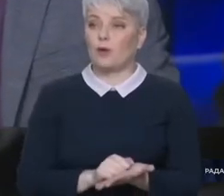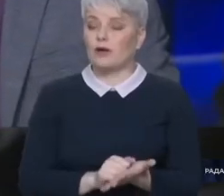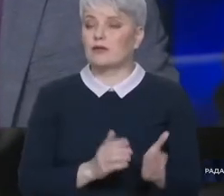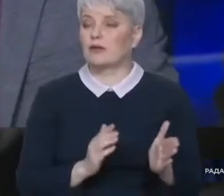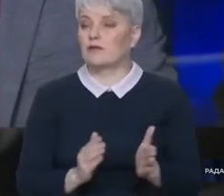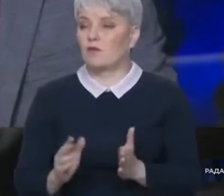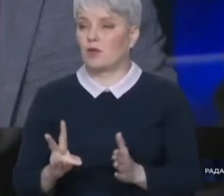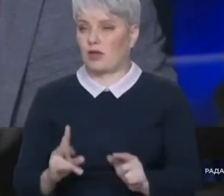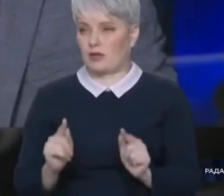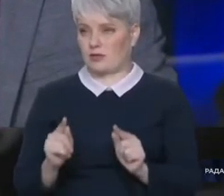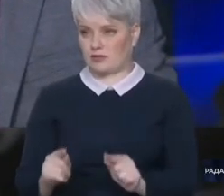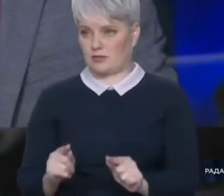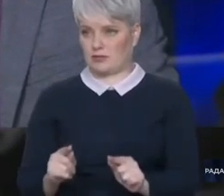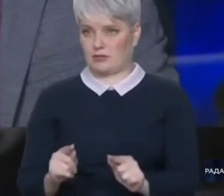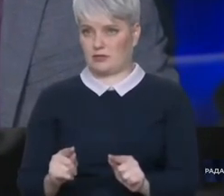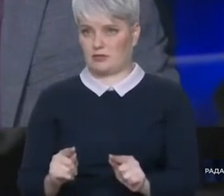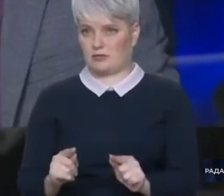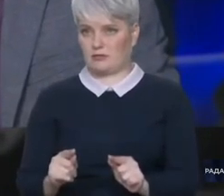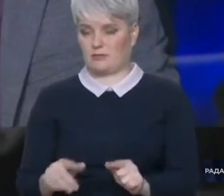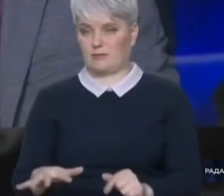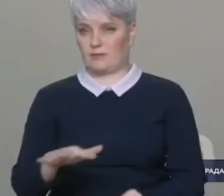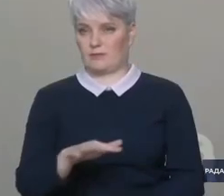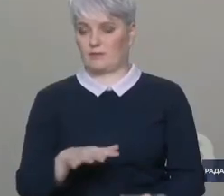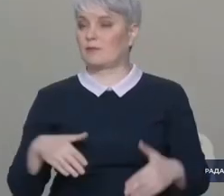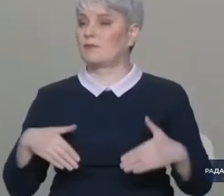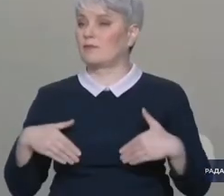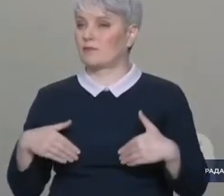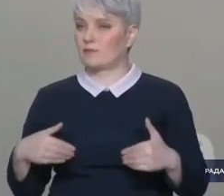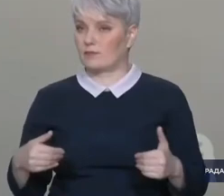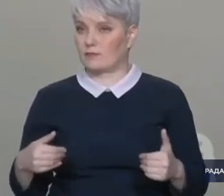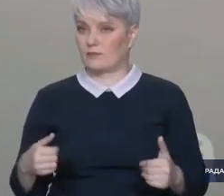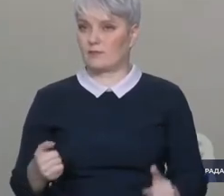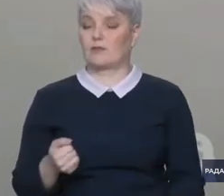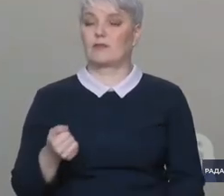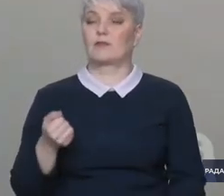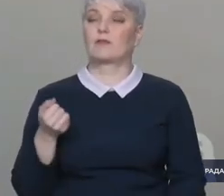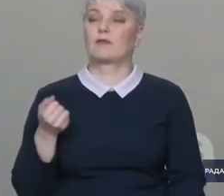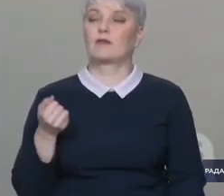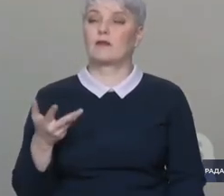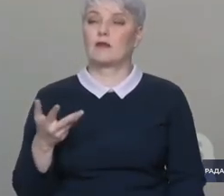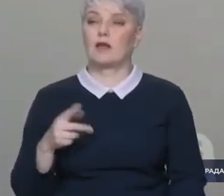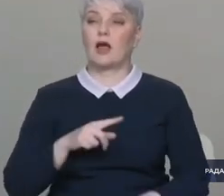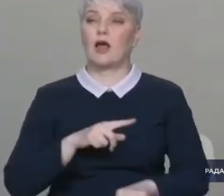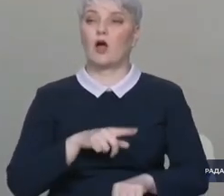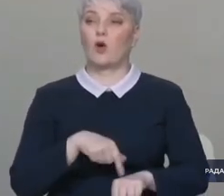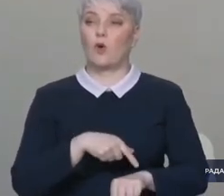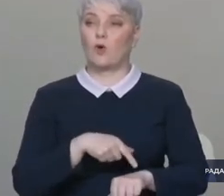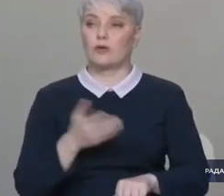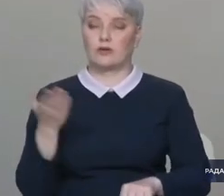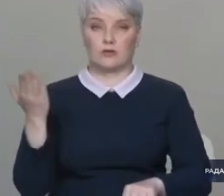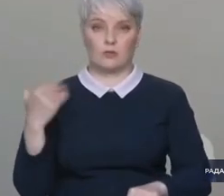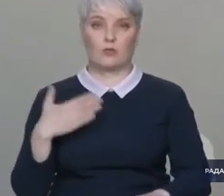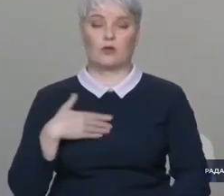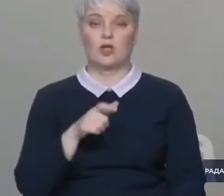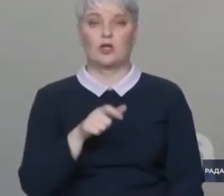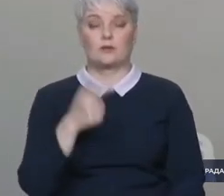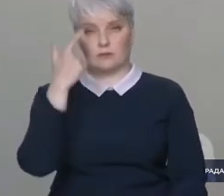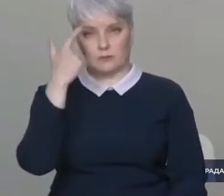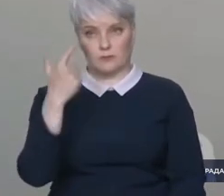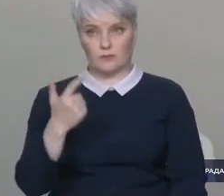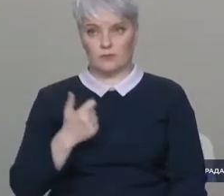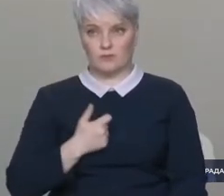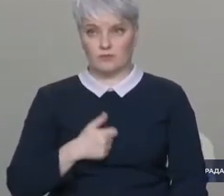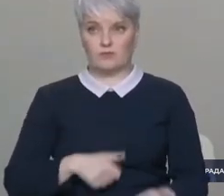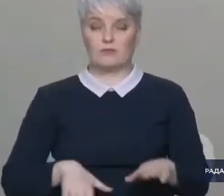ласка. Вітаю, я вас. Ну, перш за все, буквально декілька годин тому наші мешканці повідомили про те, що